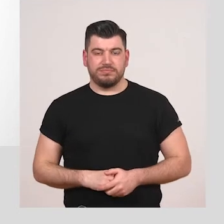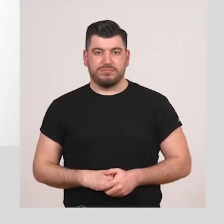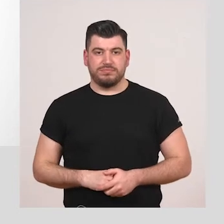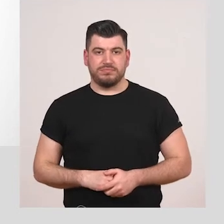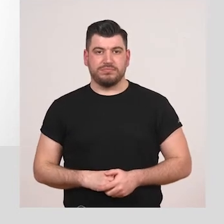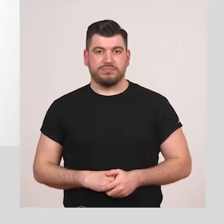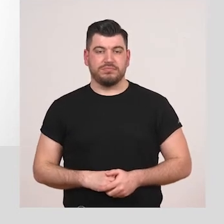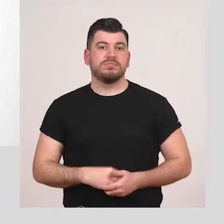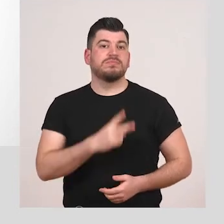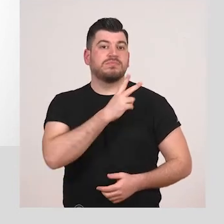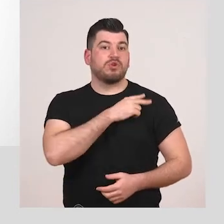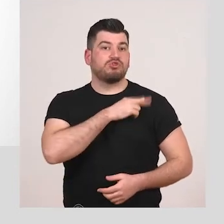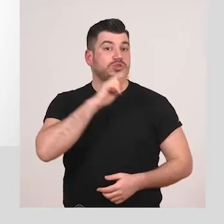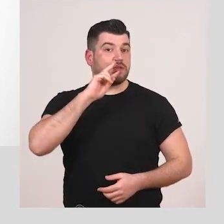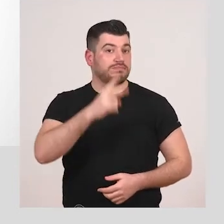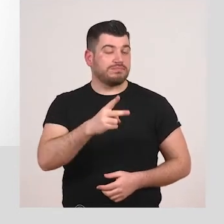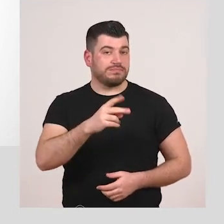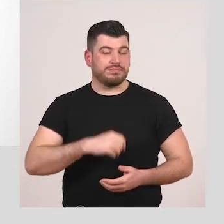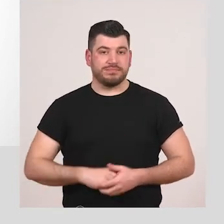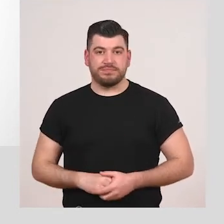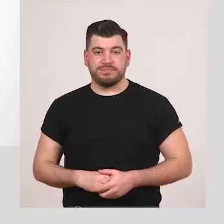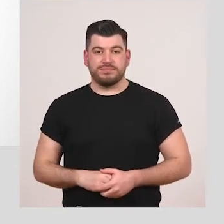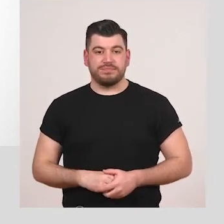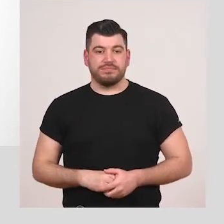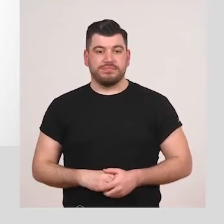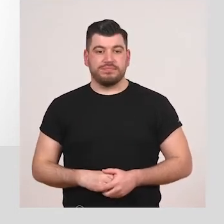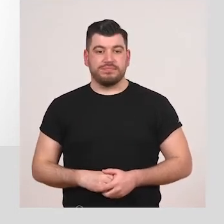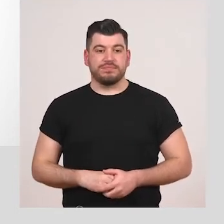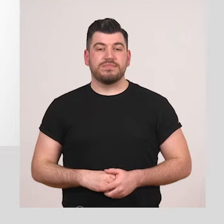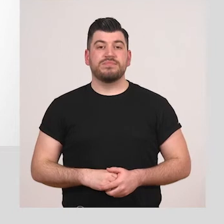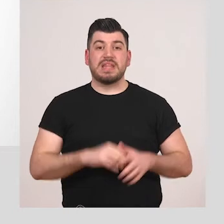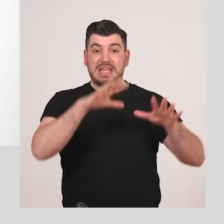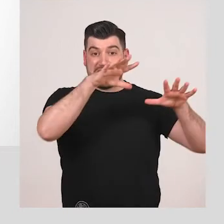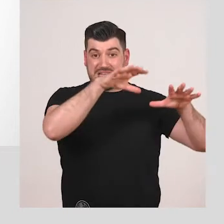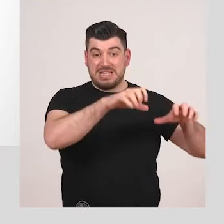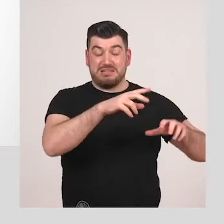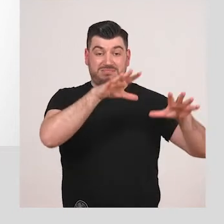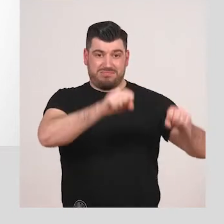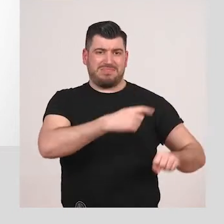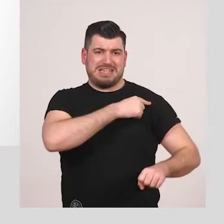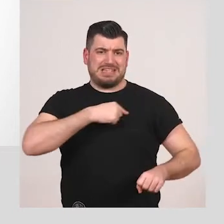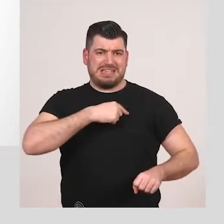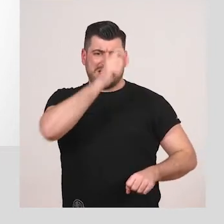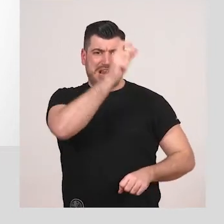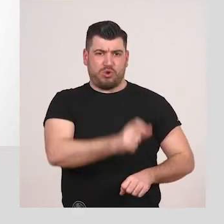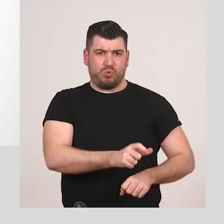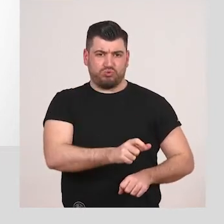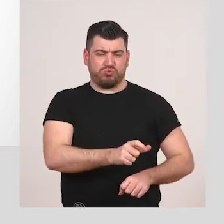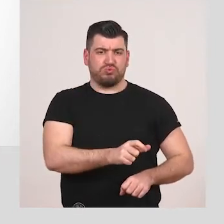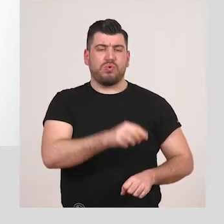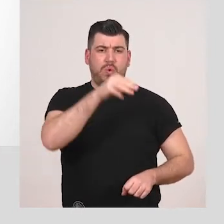Η σωστή απάντηση είναι ότι στρατηγός των Αθηναίων ήταν ο